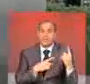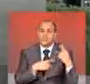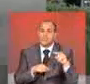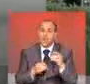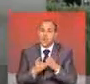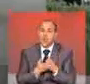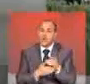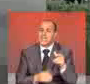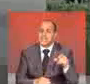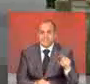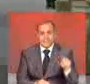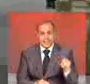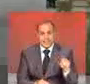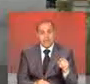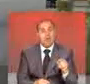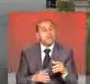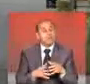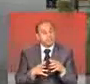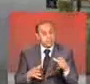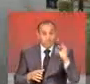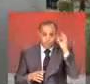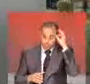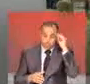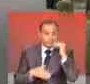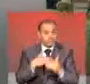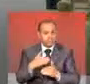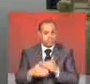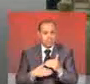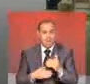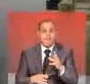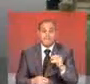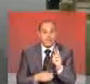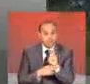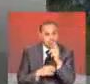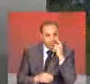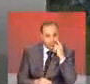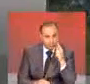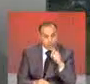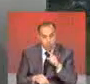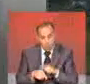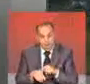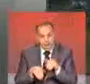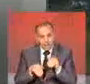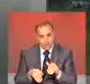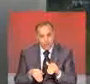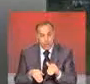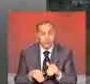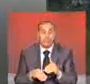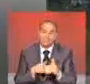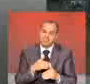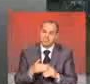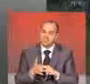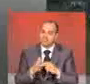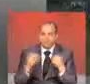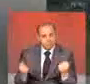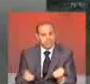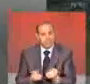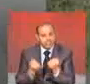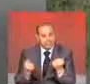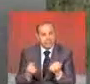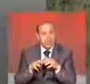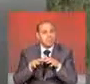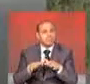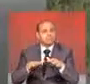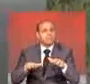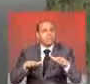حقوق الإنسان يأخذ حيزا كبيرا في تونس، وحسب عديد الملاحظين فإن الوقت حان للتفكير في تكثيف المجهودات وتعميمها